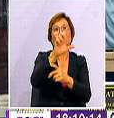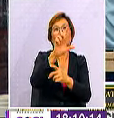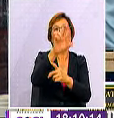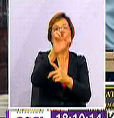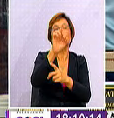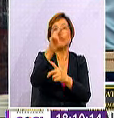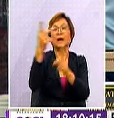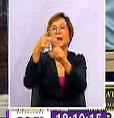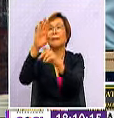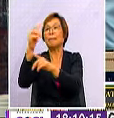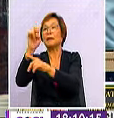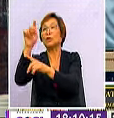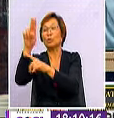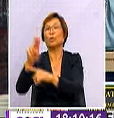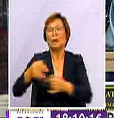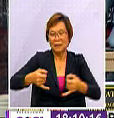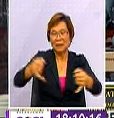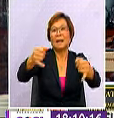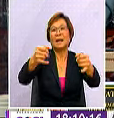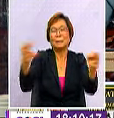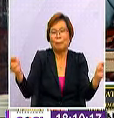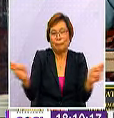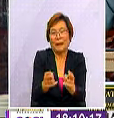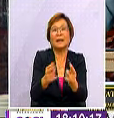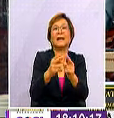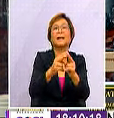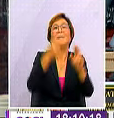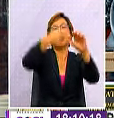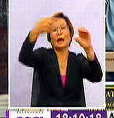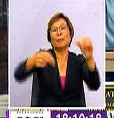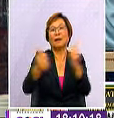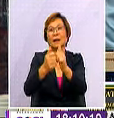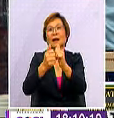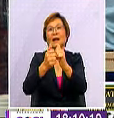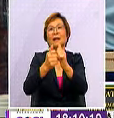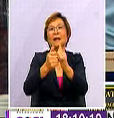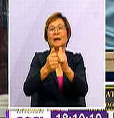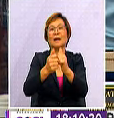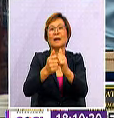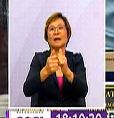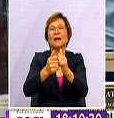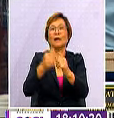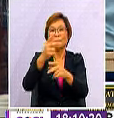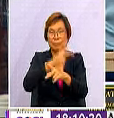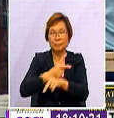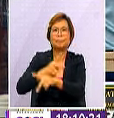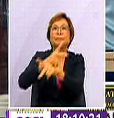ketujuh, projek Jalan Pintasan Cameron Highlands, Pahang dengan penekanan langkah pemuliharaan alam